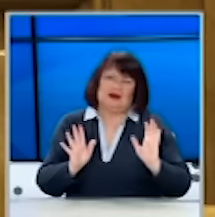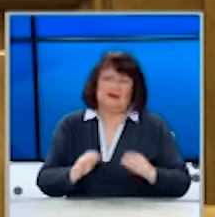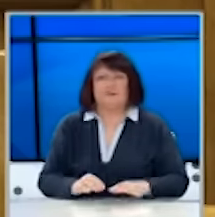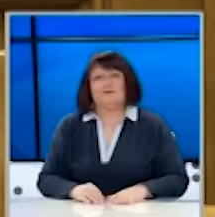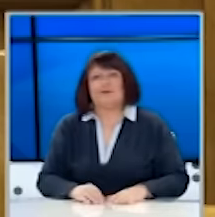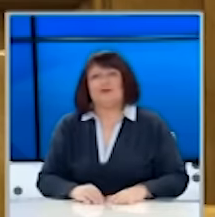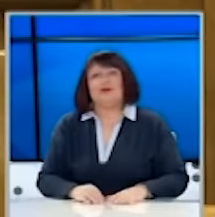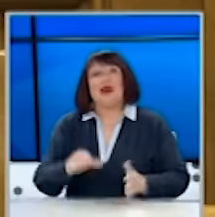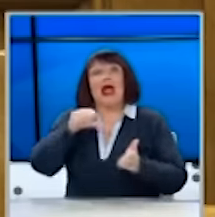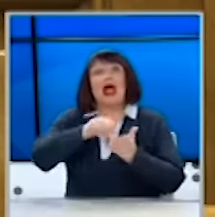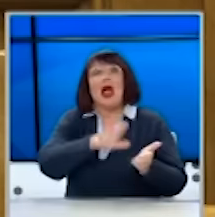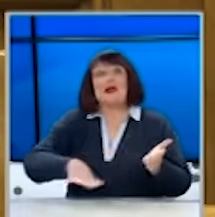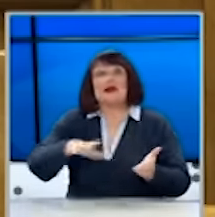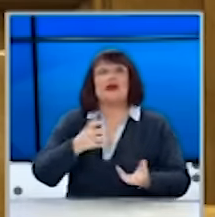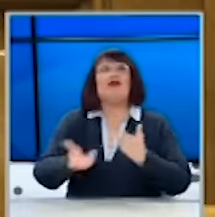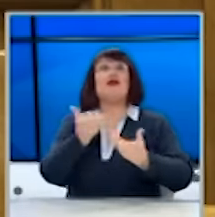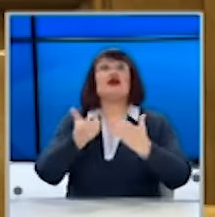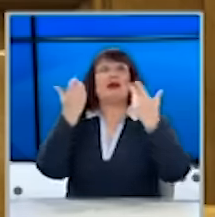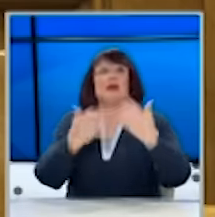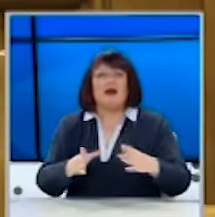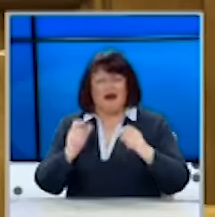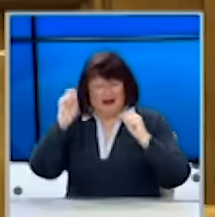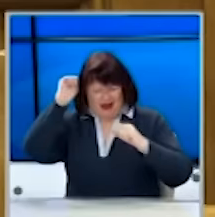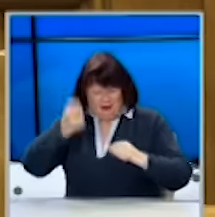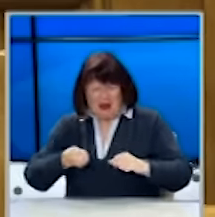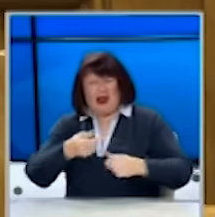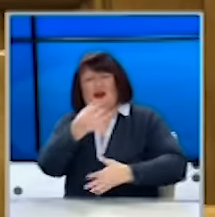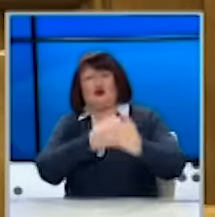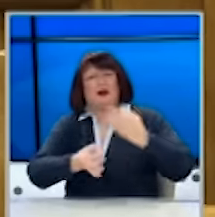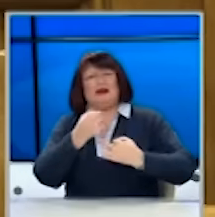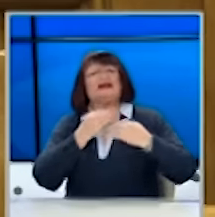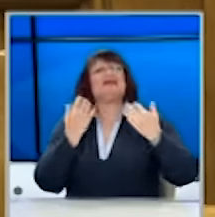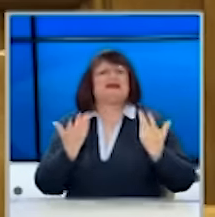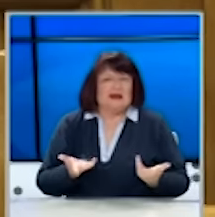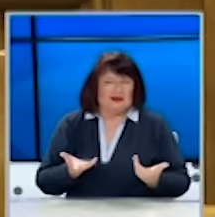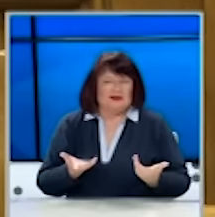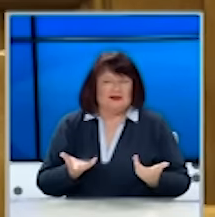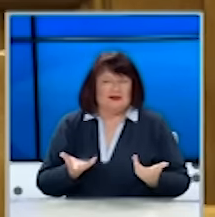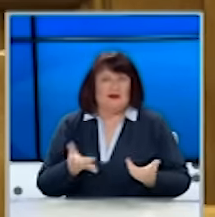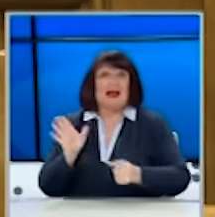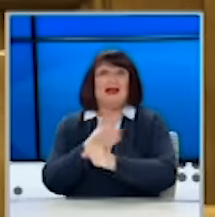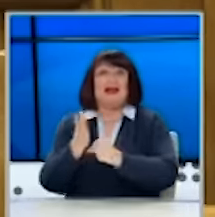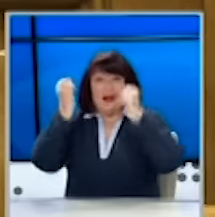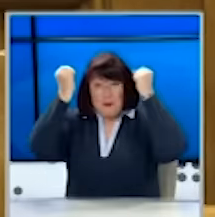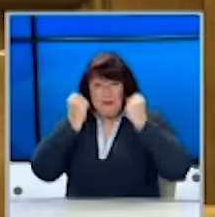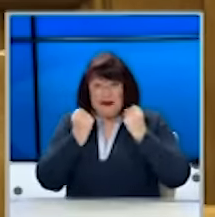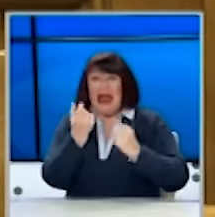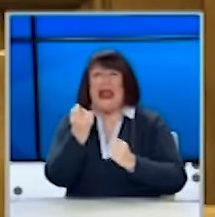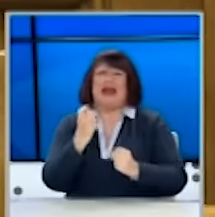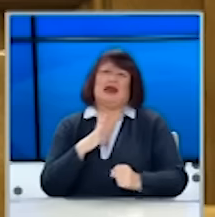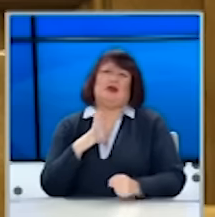πυρκαγιά στην Αττική βρήκατε το εξωφρενικό επιχείρημα ότι αυτοί που επλήγησαν ήταν